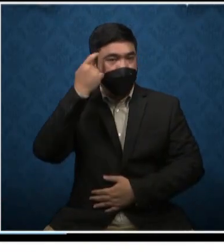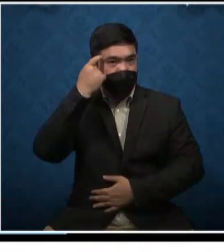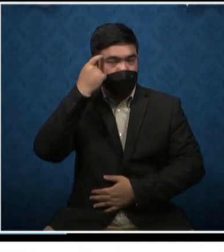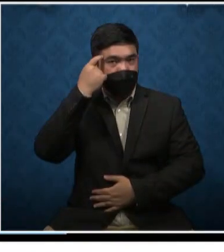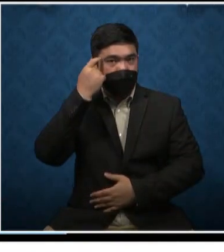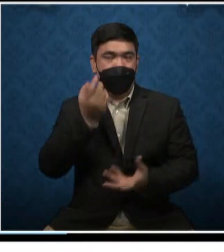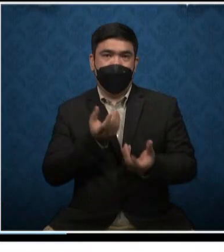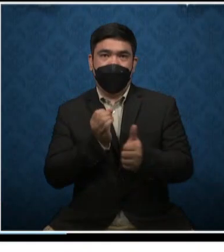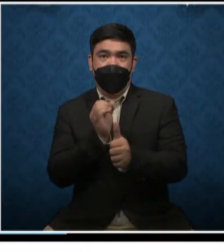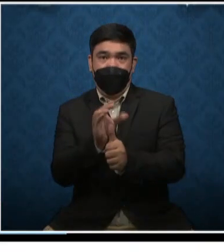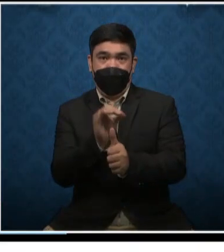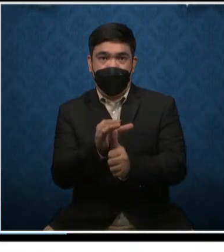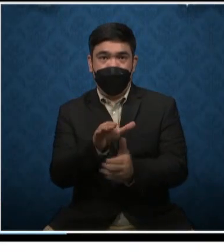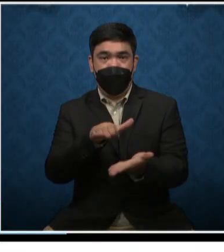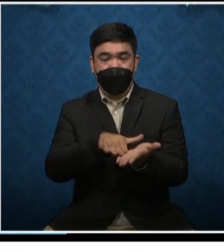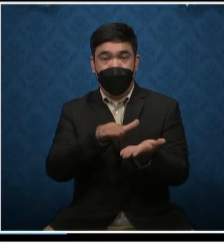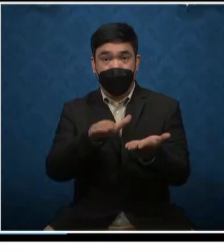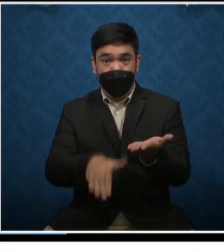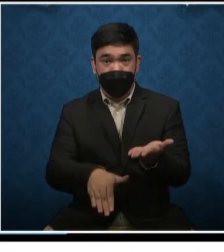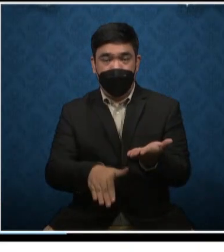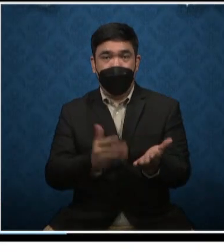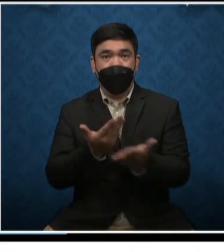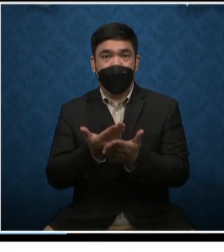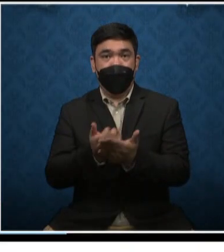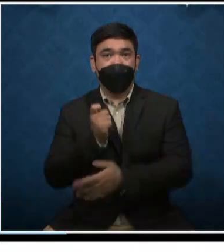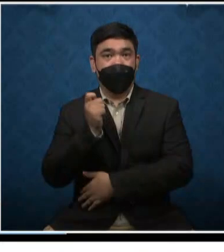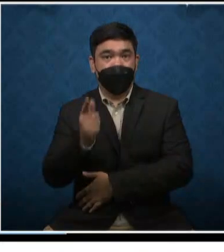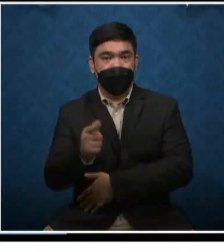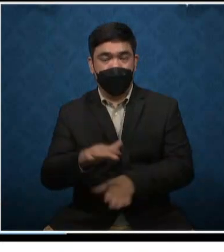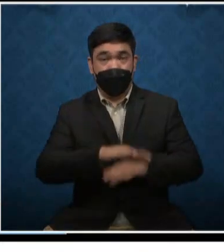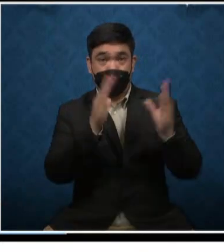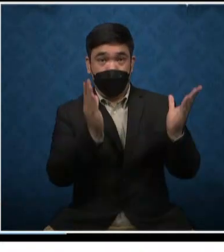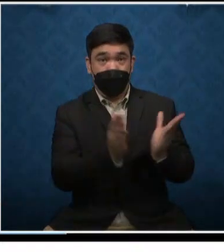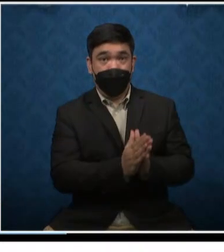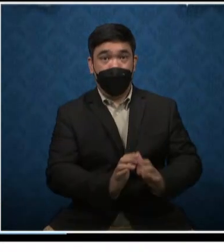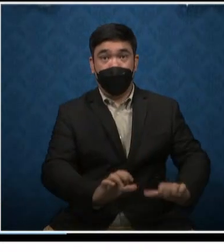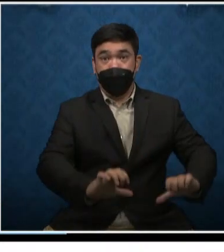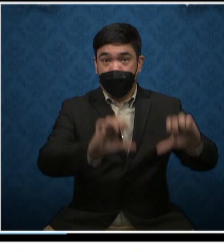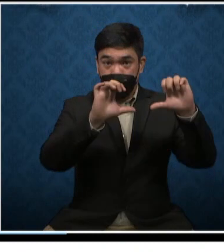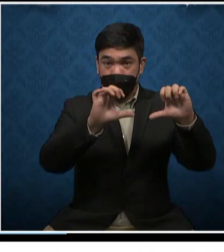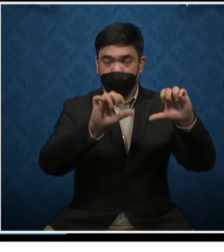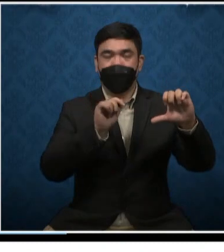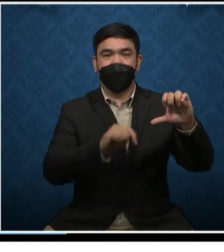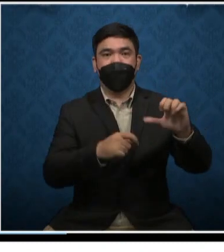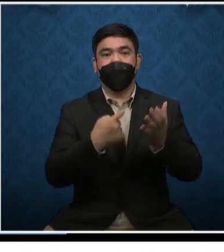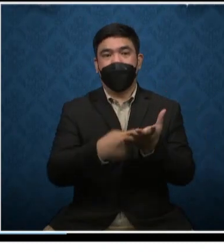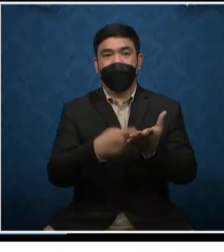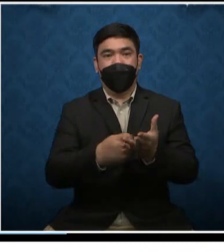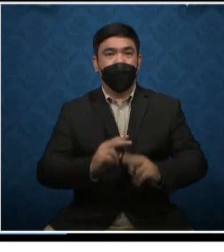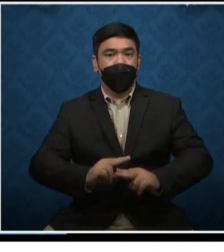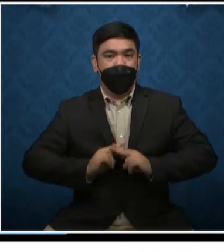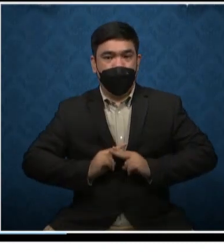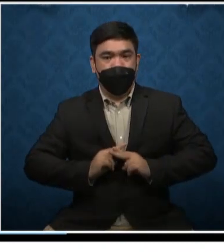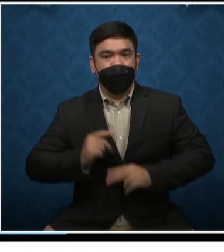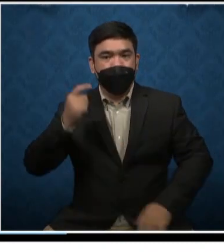ติการลดค่าใช้จ่ายด้านการรักษาพยาบาลในภาพรวมของรัฐระบบการประกันตนภาคสมัคร